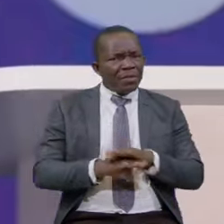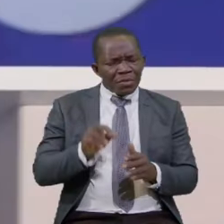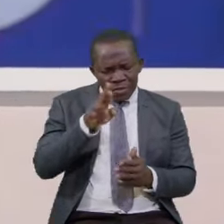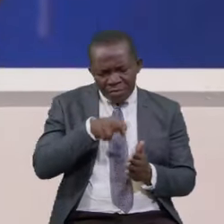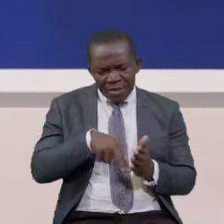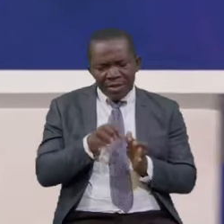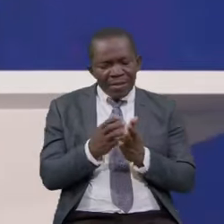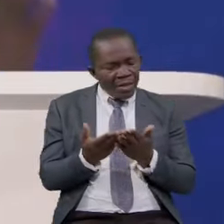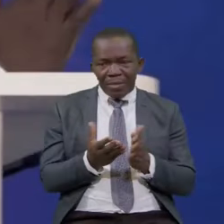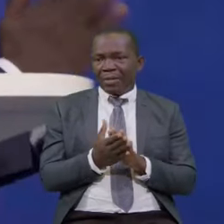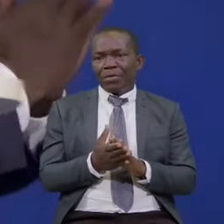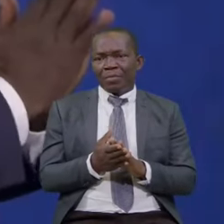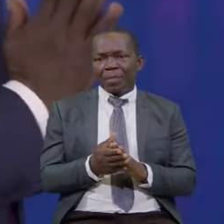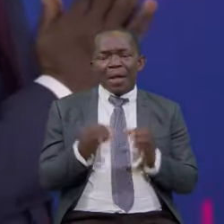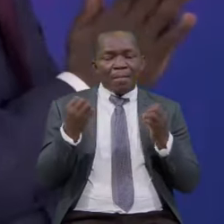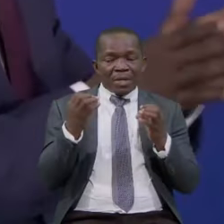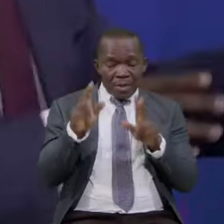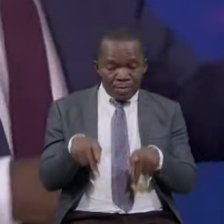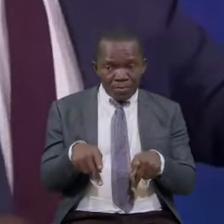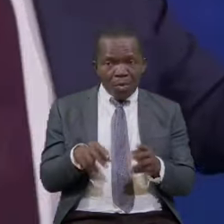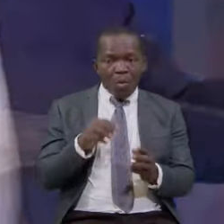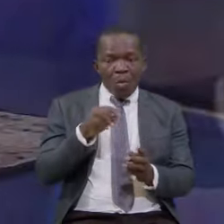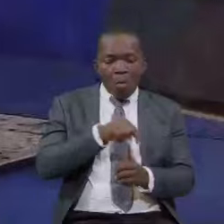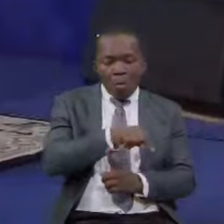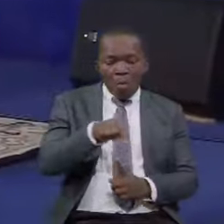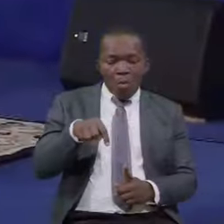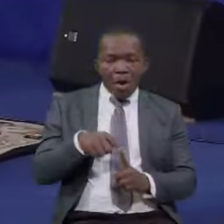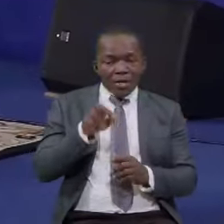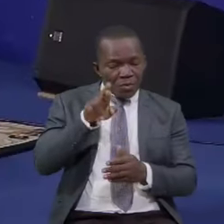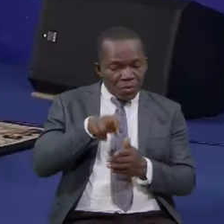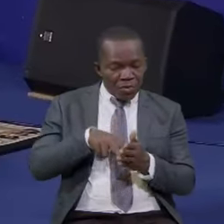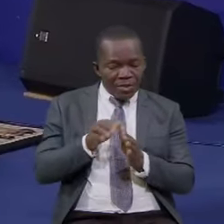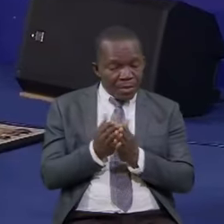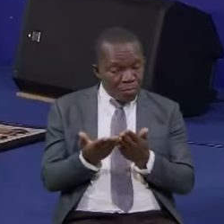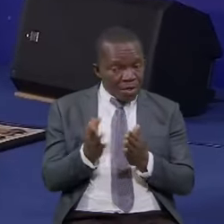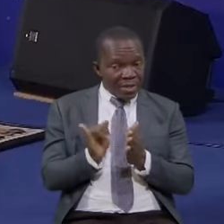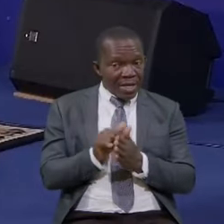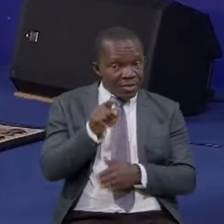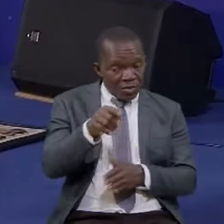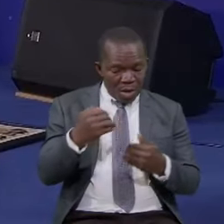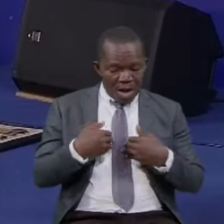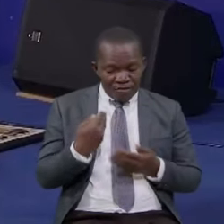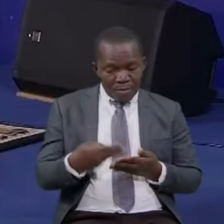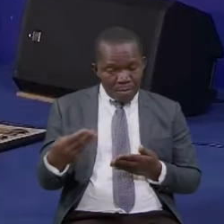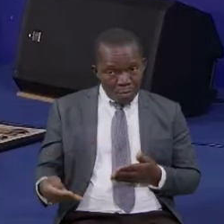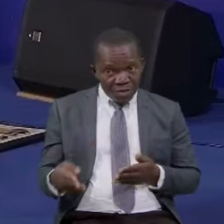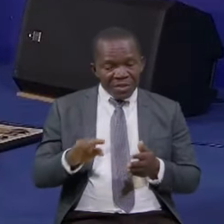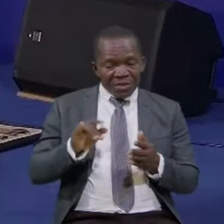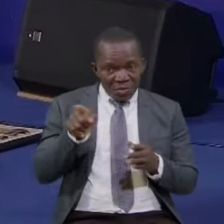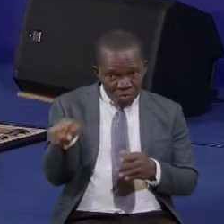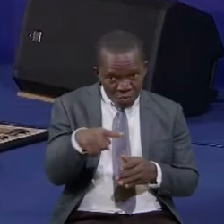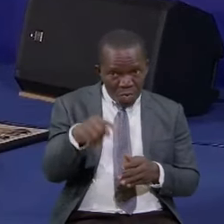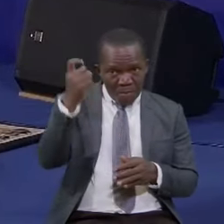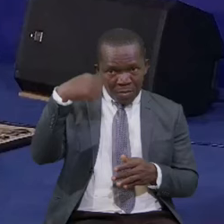plusieurs quand vous lisez le livre que vous avez acheté vous commencez du chapitre 1 si vous arrivez au milieu